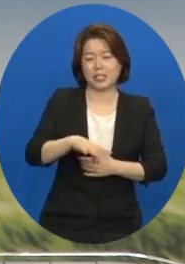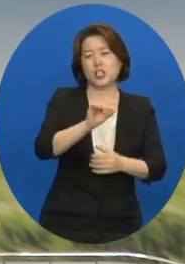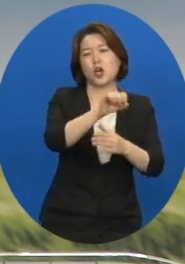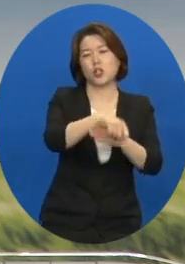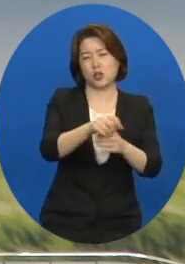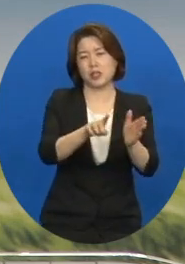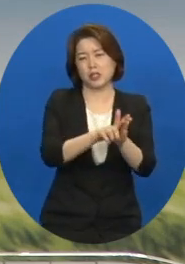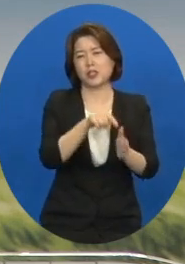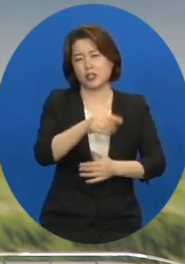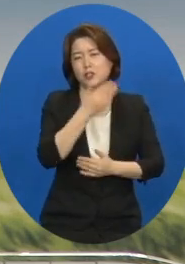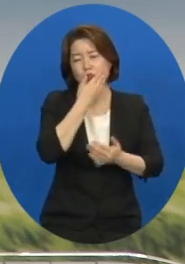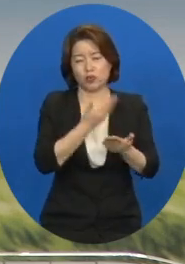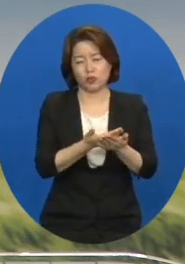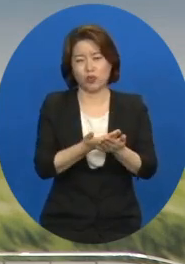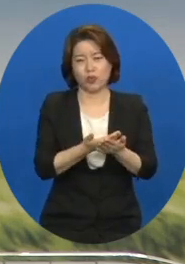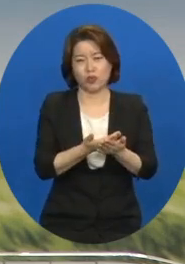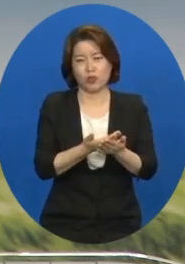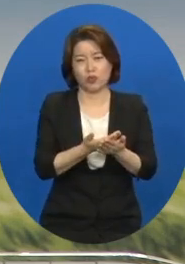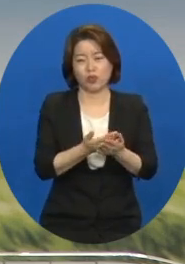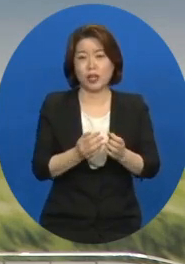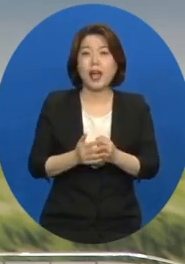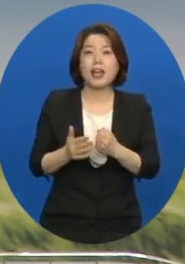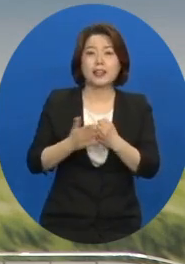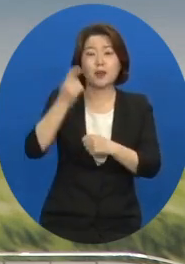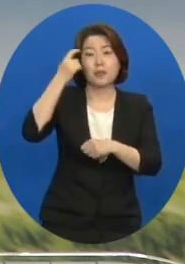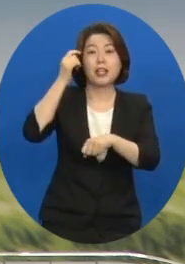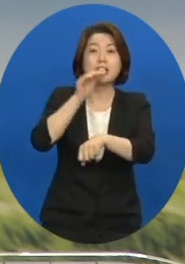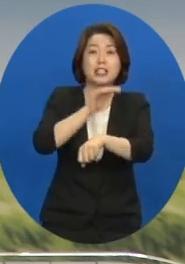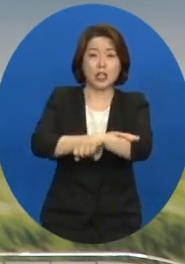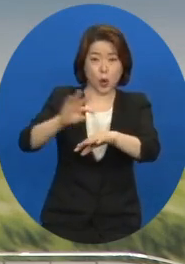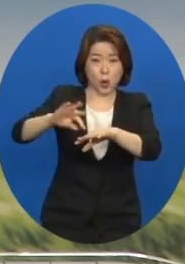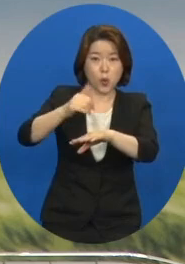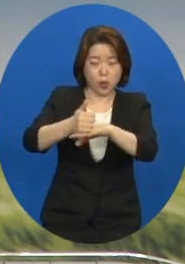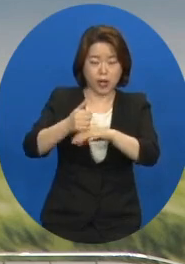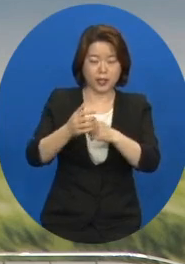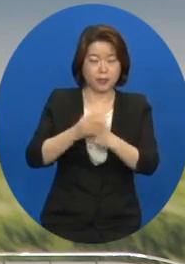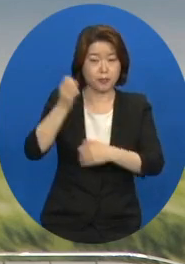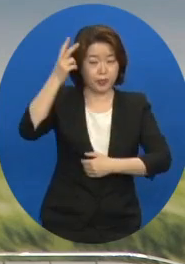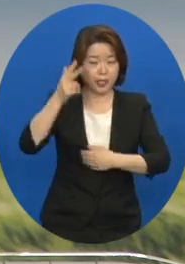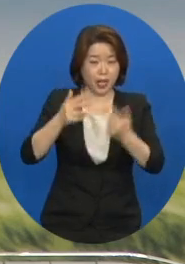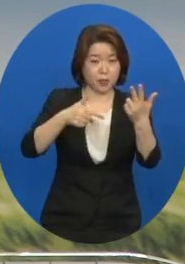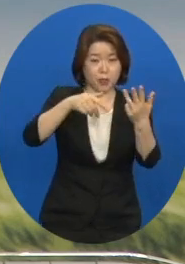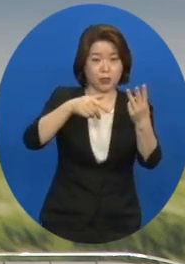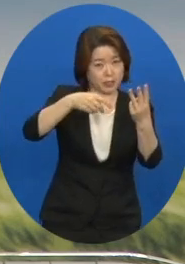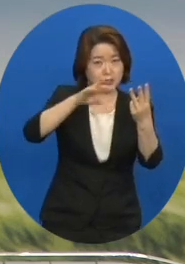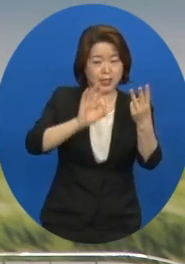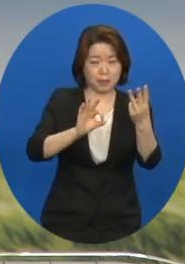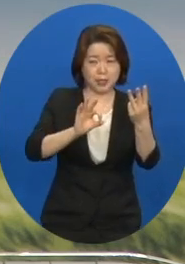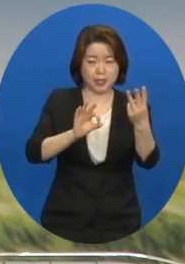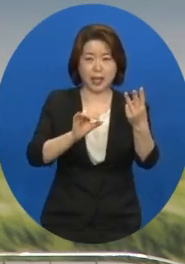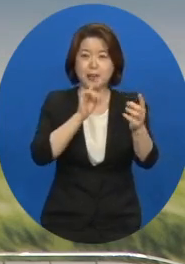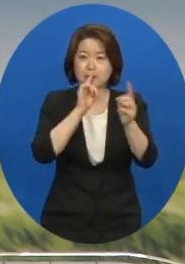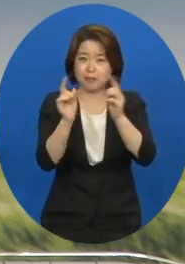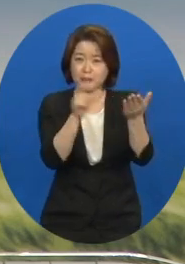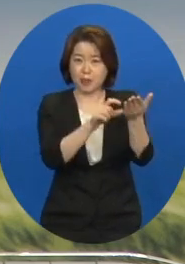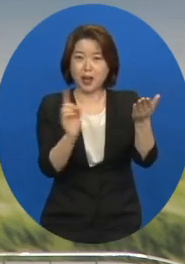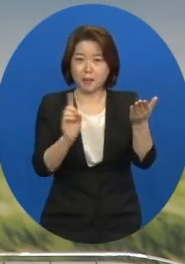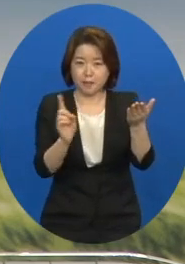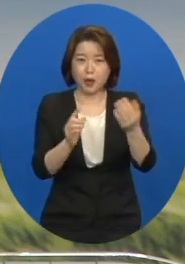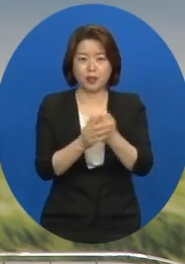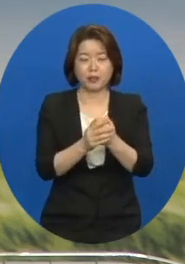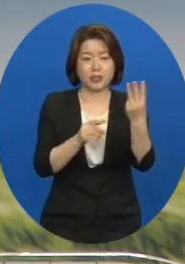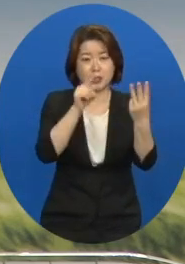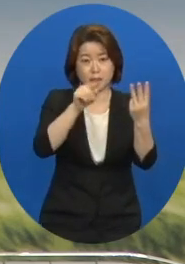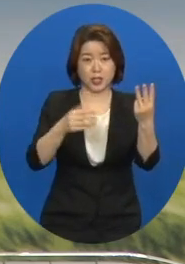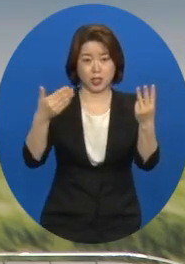이렇게 중요한 거예요. 그래서 솔로몬이 잠언 3장에 이런 말씀 하셨어요. 잠언 3장 9절